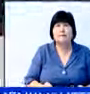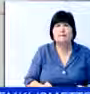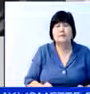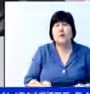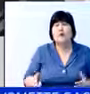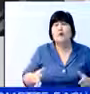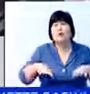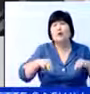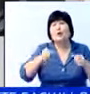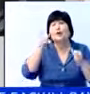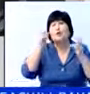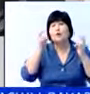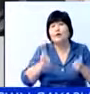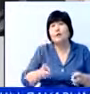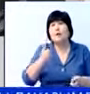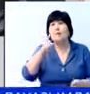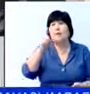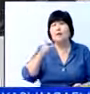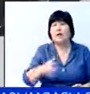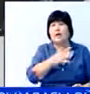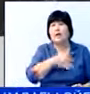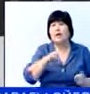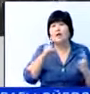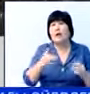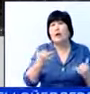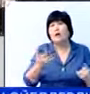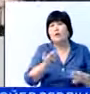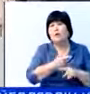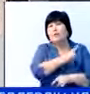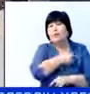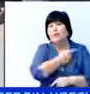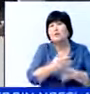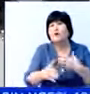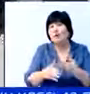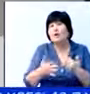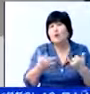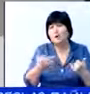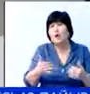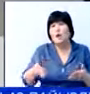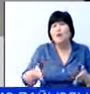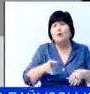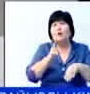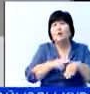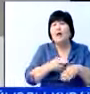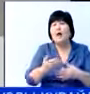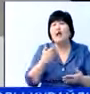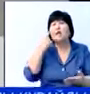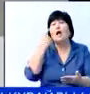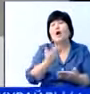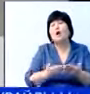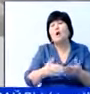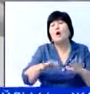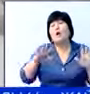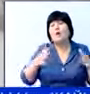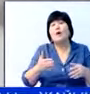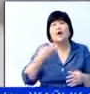Жол көлік апаты салдарынан бір адам жарақат алған. Қазір оған медициналық көмек көрсетілуде. Жол сақшыларының алдын ала болжам бойынша оқыс